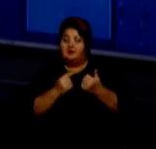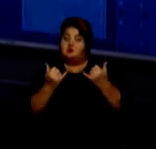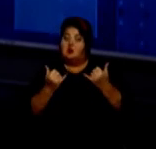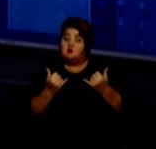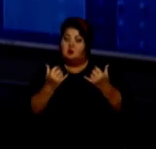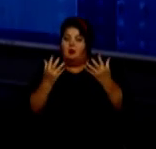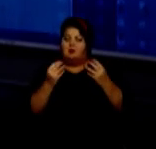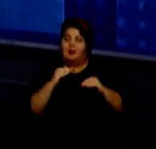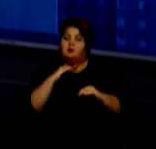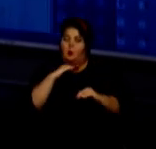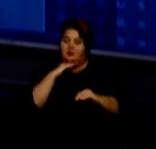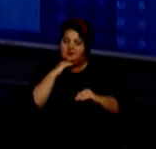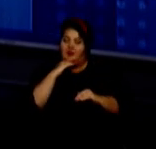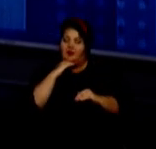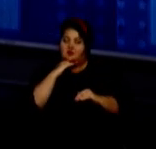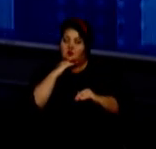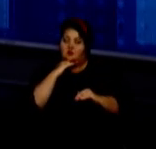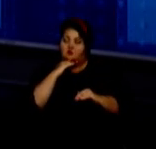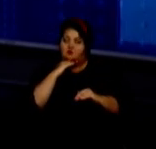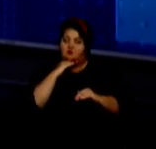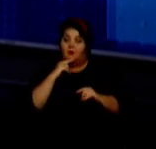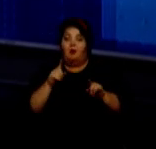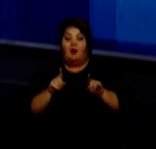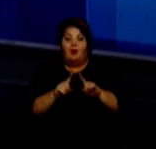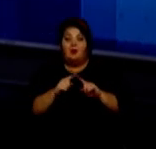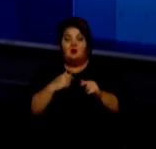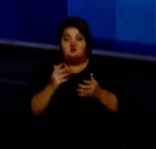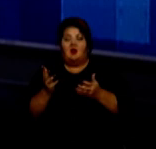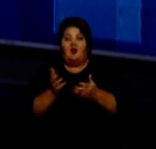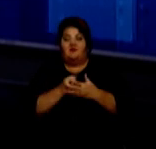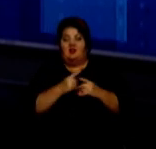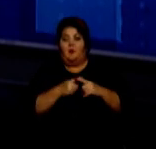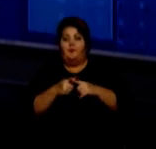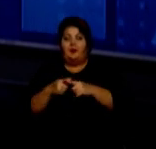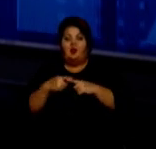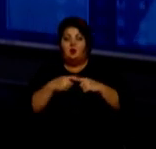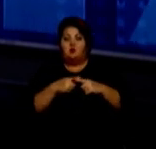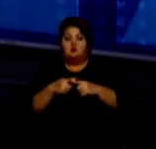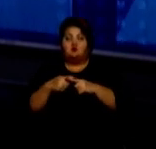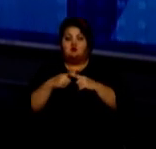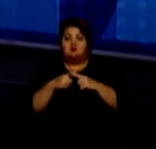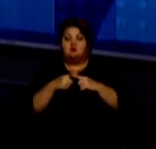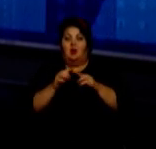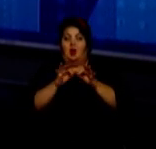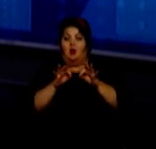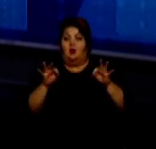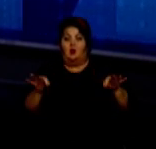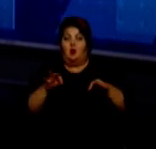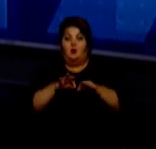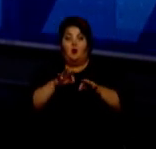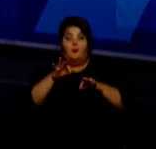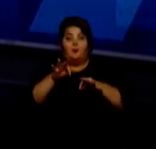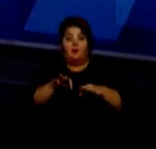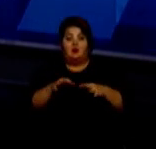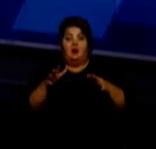сьогоднішній день достатні. Також ми віднайшли в архіві Білорусі обміри, які виконувалися